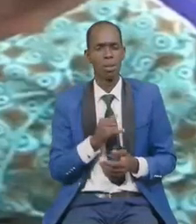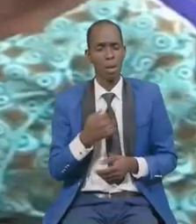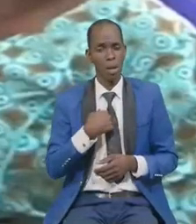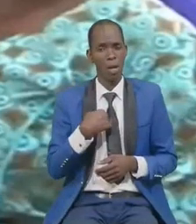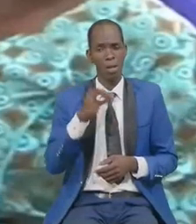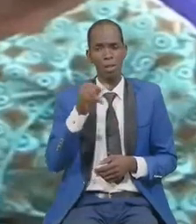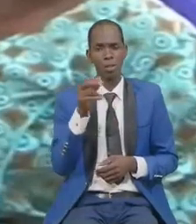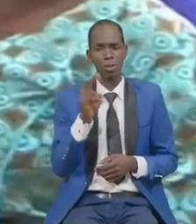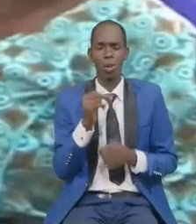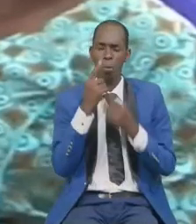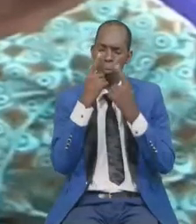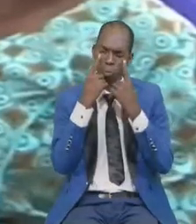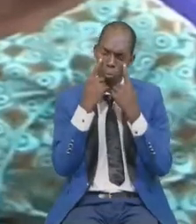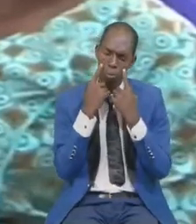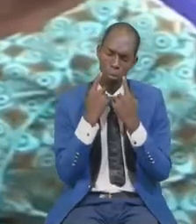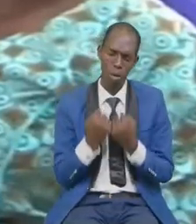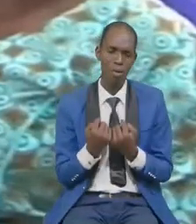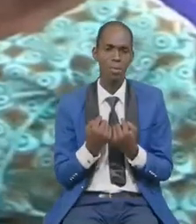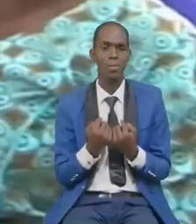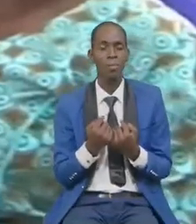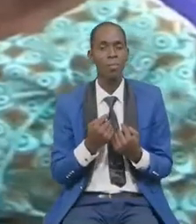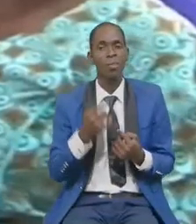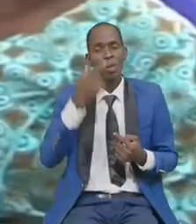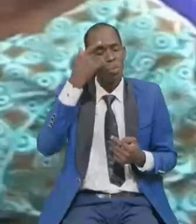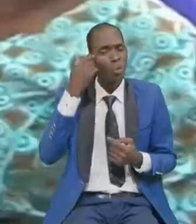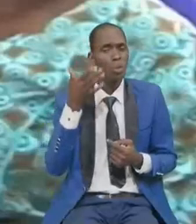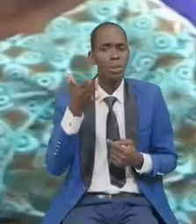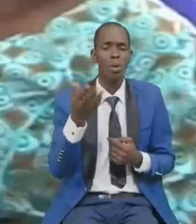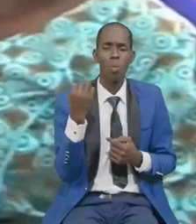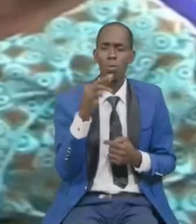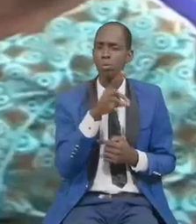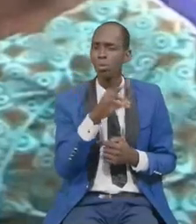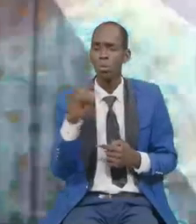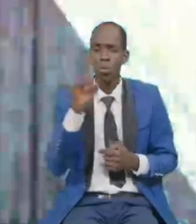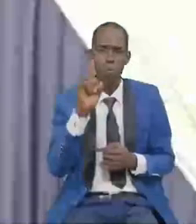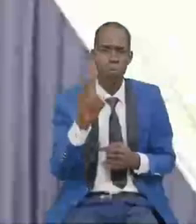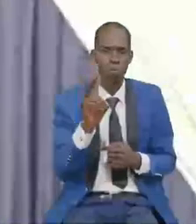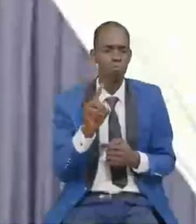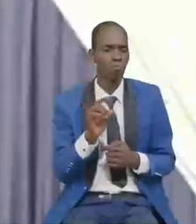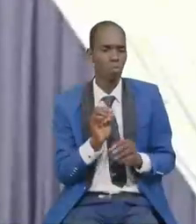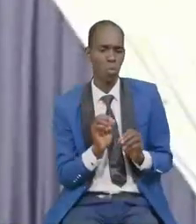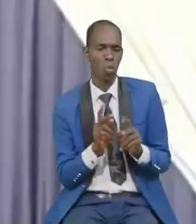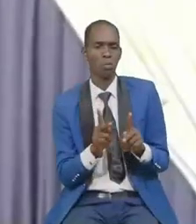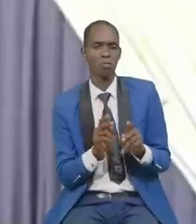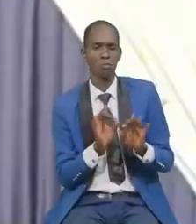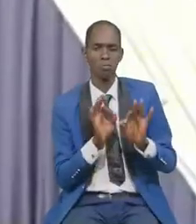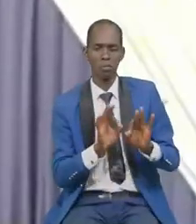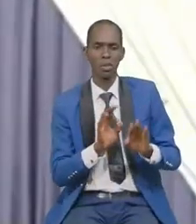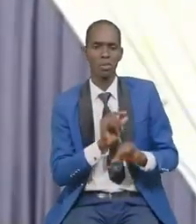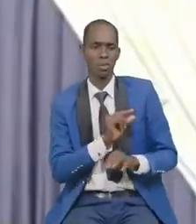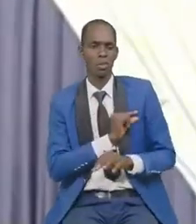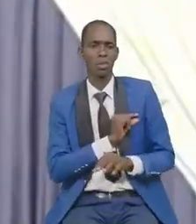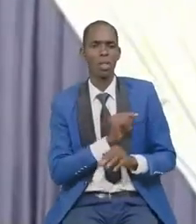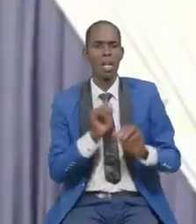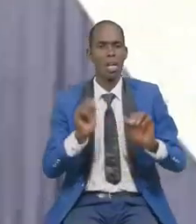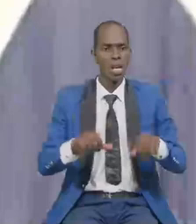j'ai pleuré parce qu'il n'y avait personne qualifié, personne capable,